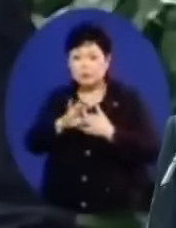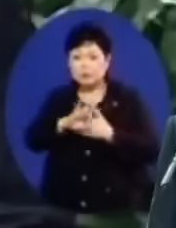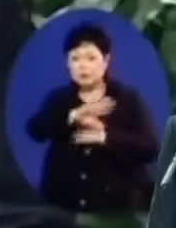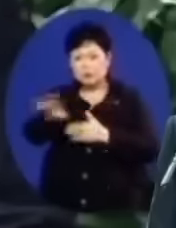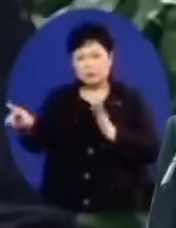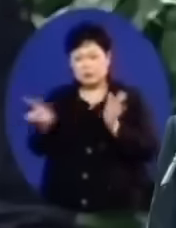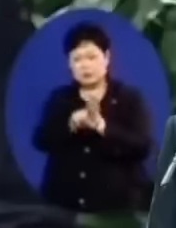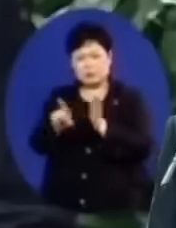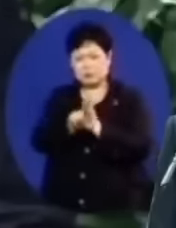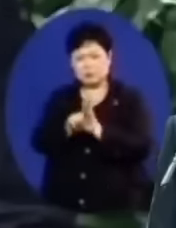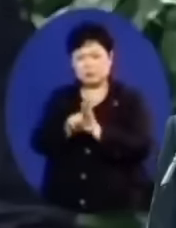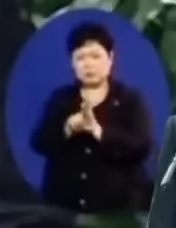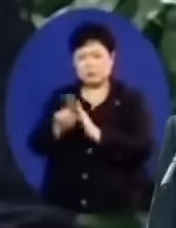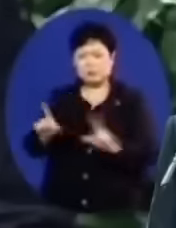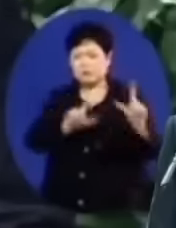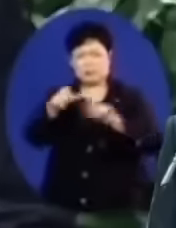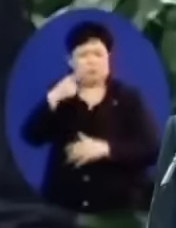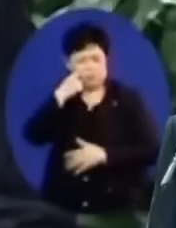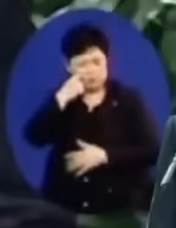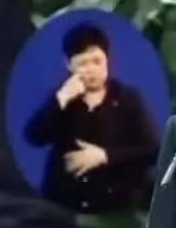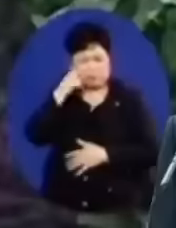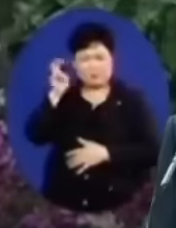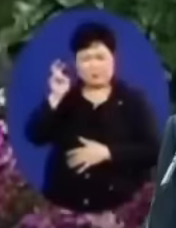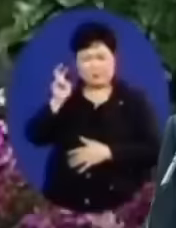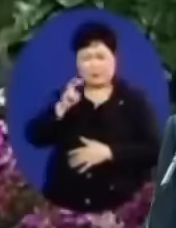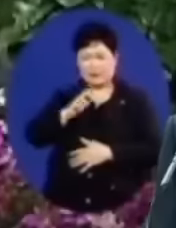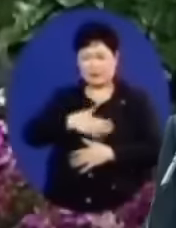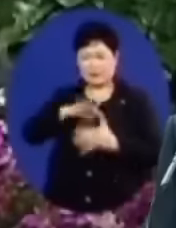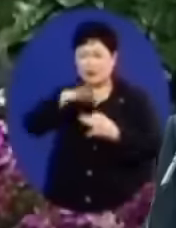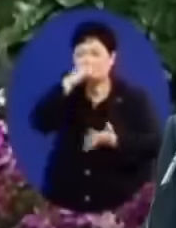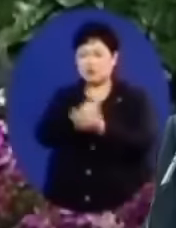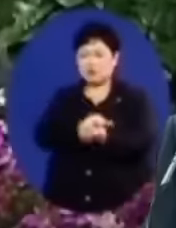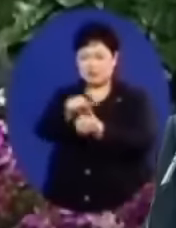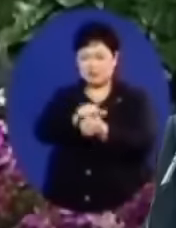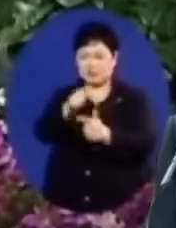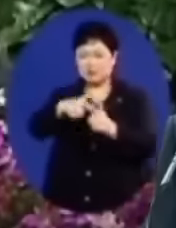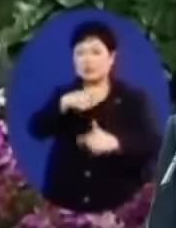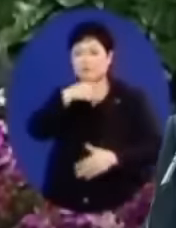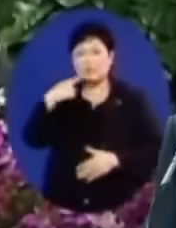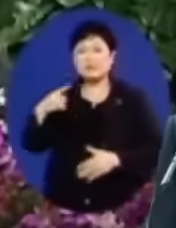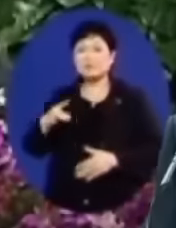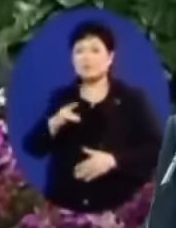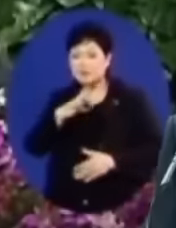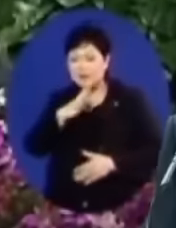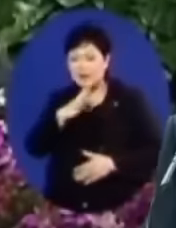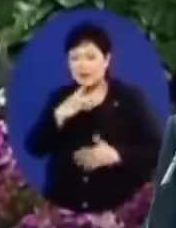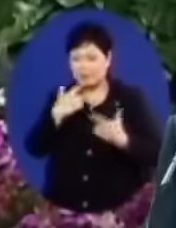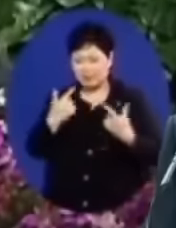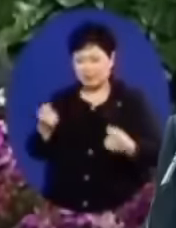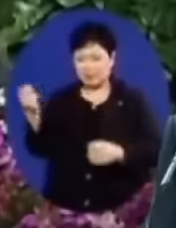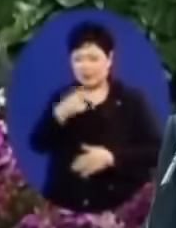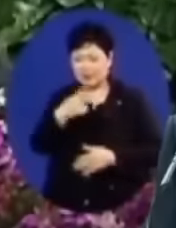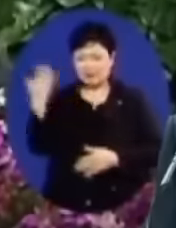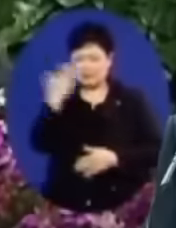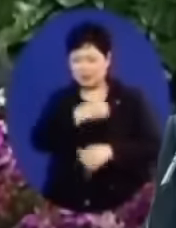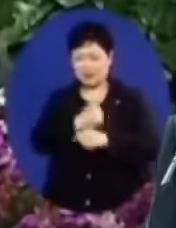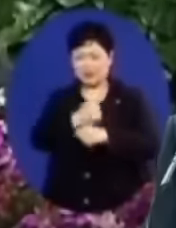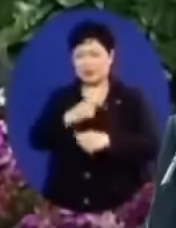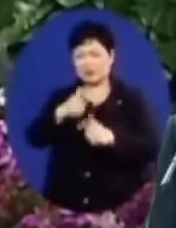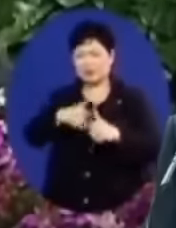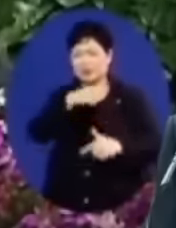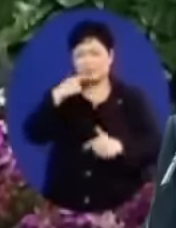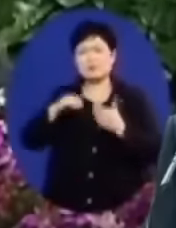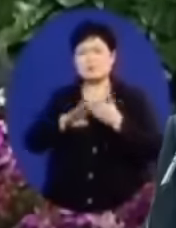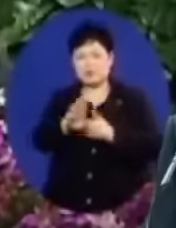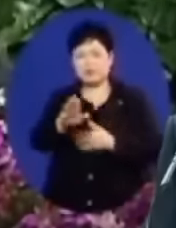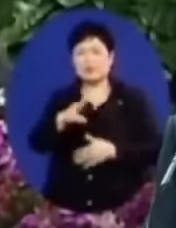견딜 수가 없습니다. 나의 죄를 씻기는 예수의 피밖에 없네. 다시 성쾌하기도 예수의 피밖에